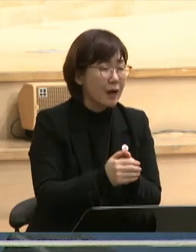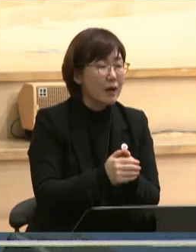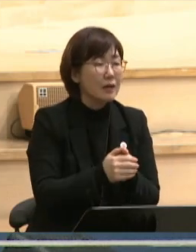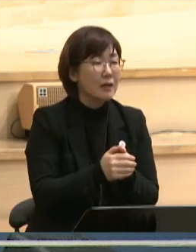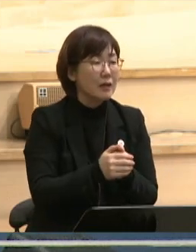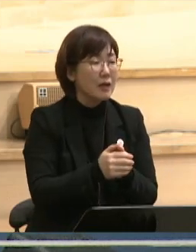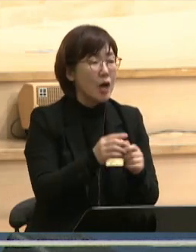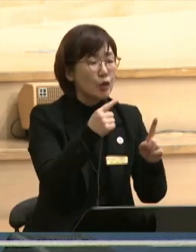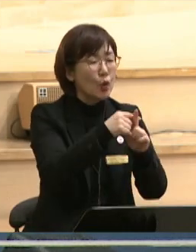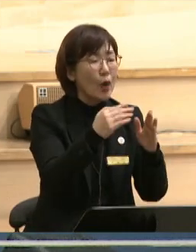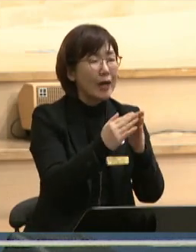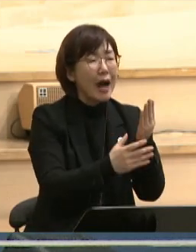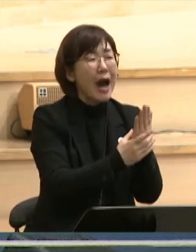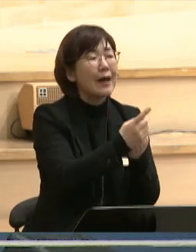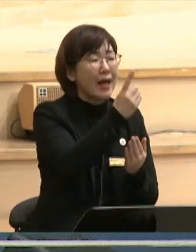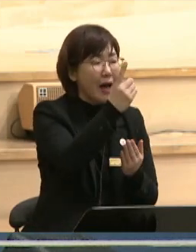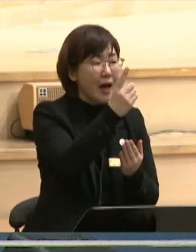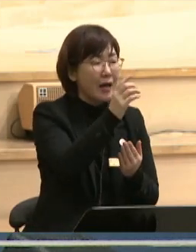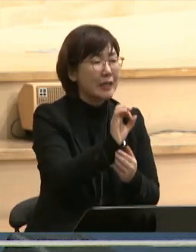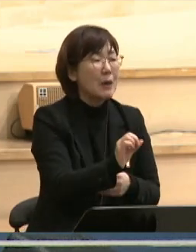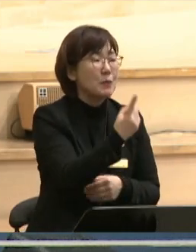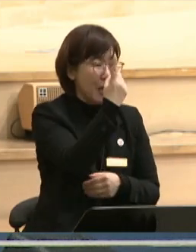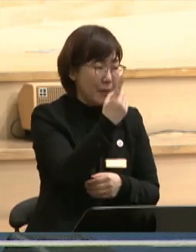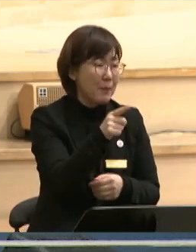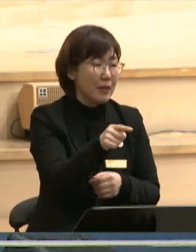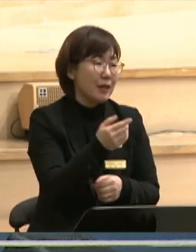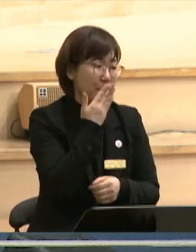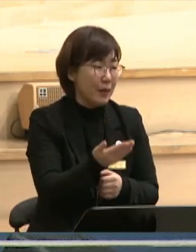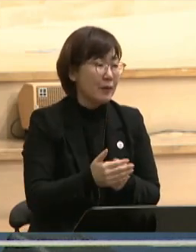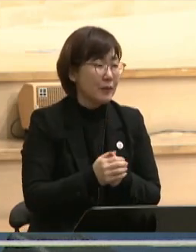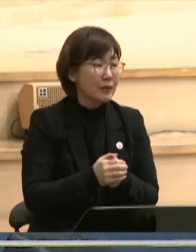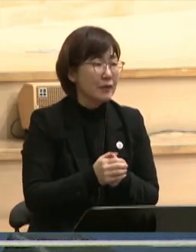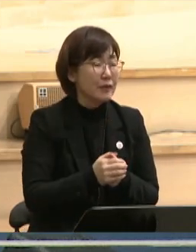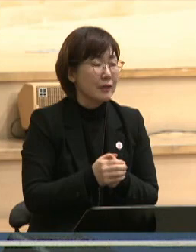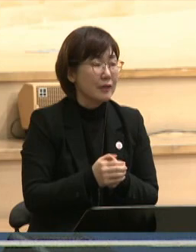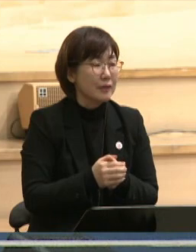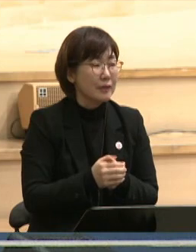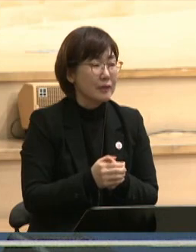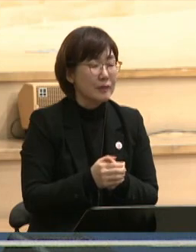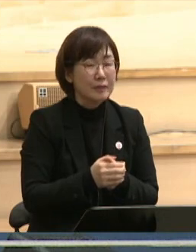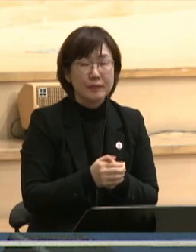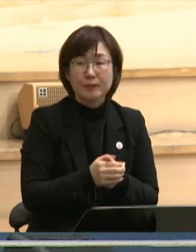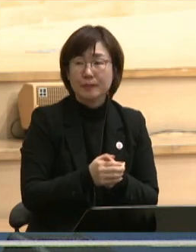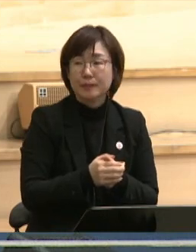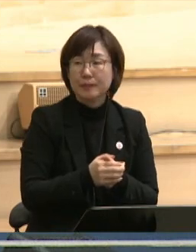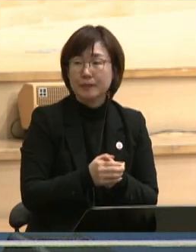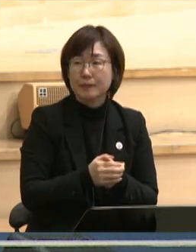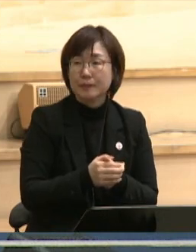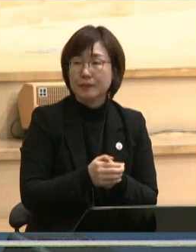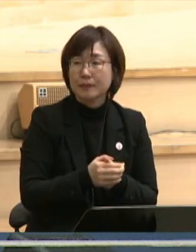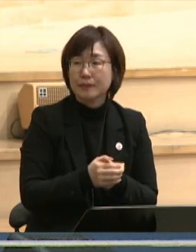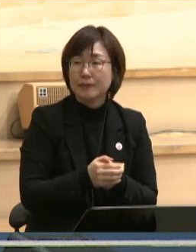오셨습니까 숨 차지 않습니까 저는 숨이 찬데요